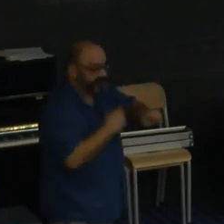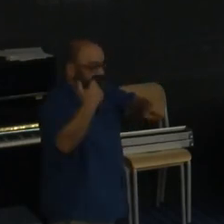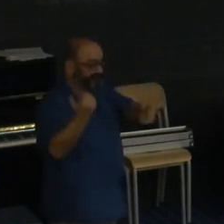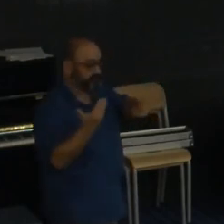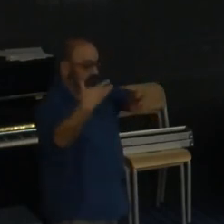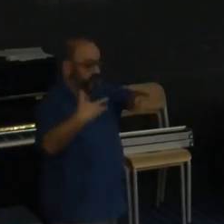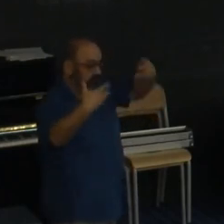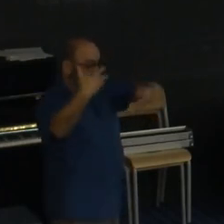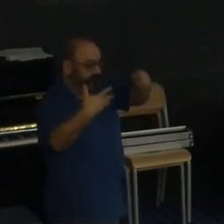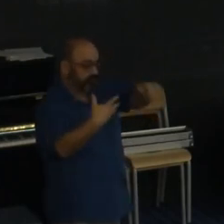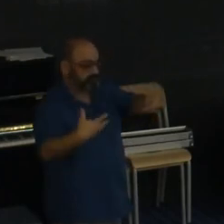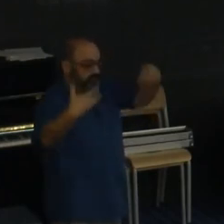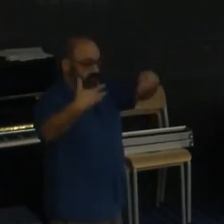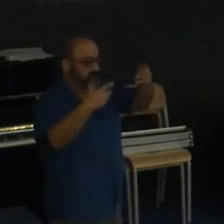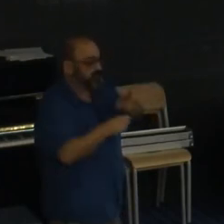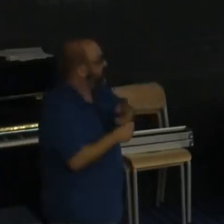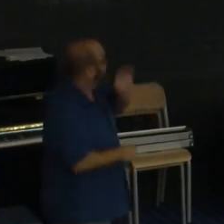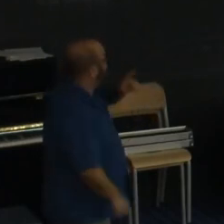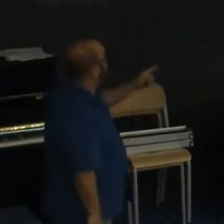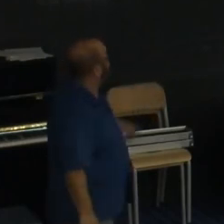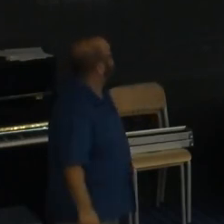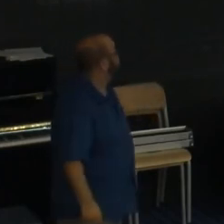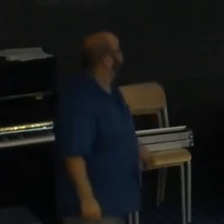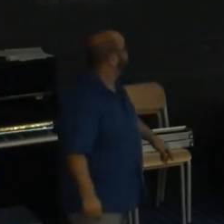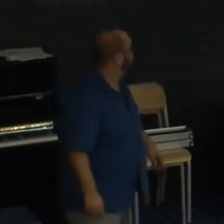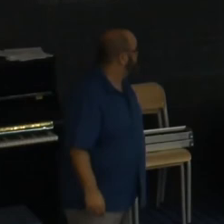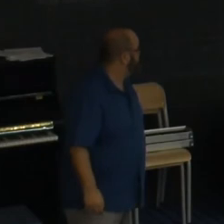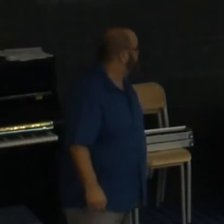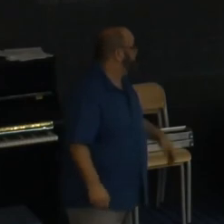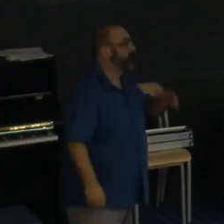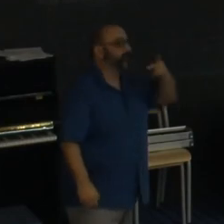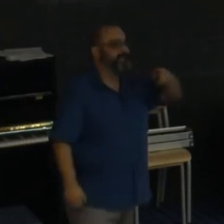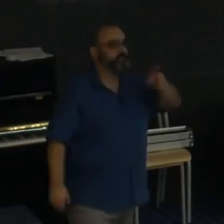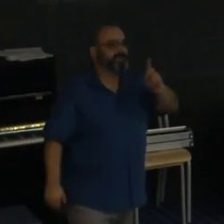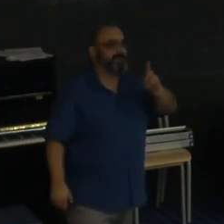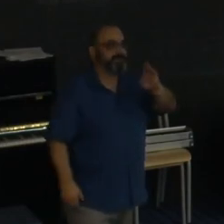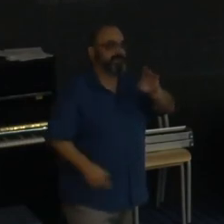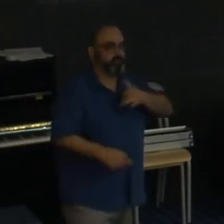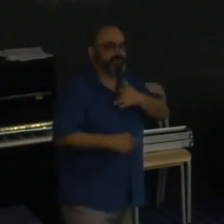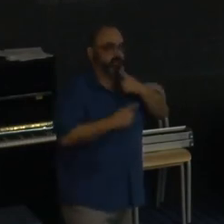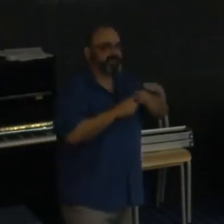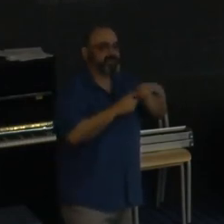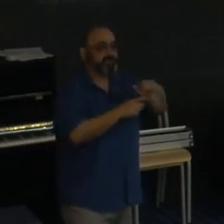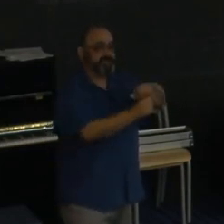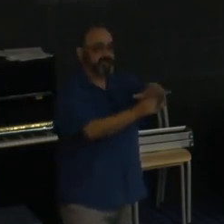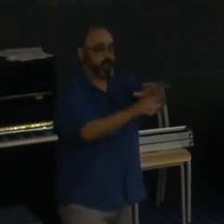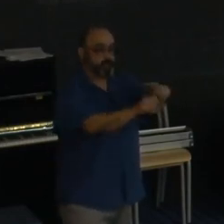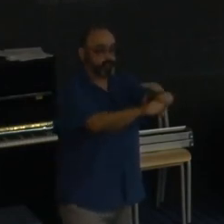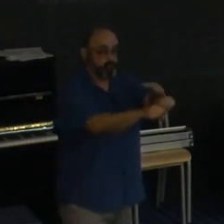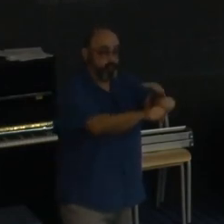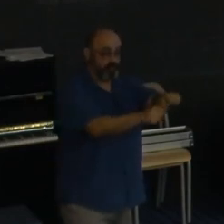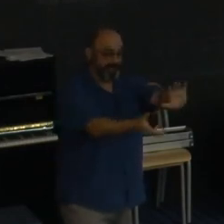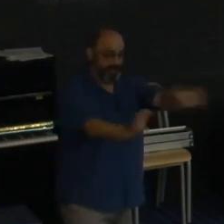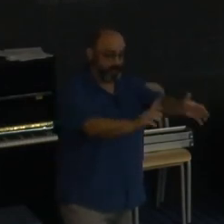Donc ça, c'est vraiment intéressant. Il y a aussi une fonctionnalité qui est intéressante avec PUDB, c'est que par exemple, vous êtes sur un serveur en prod et qu'à un moment donné, il est en train de crasher, vous ne savez pas